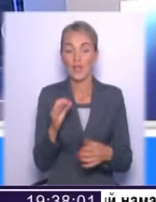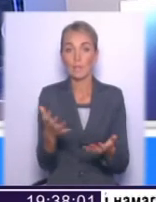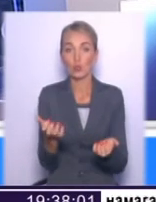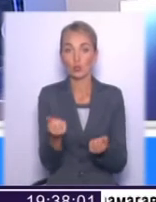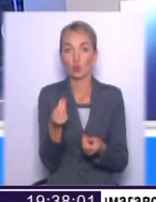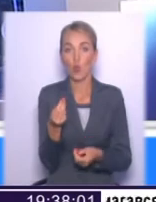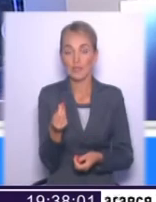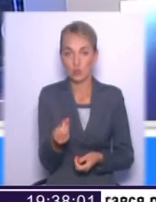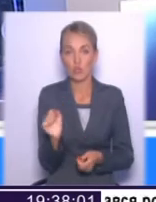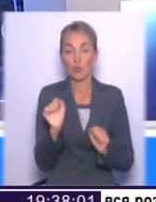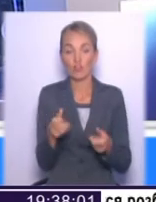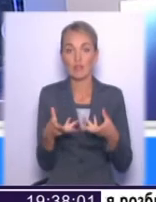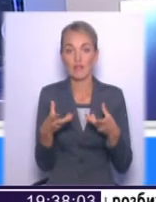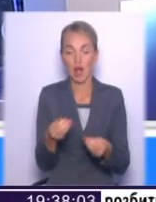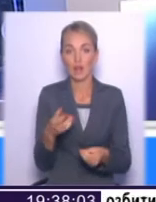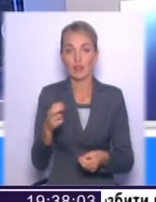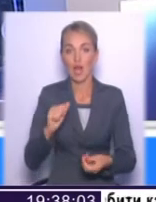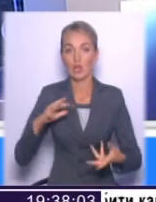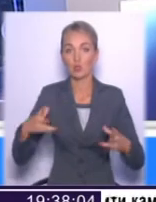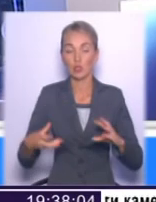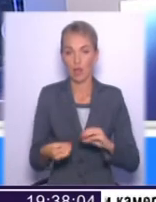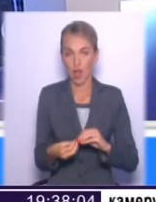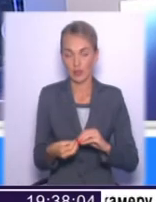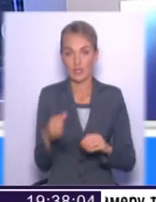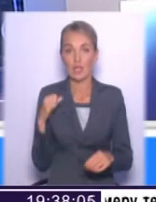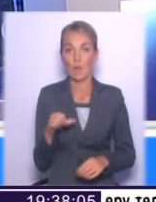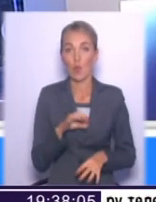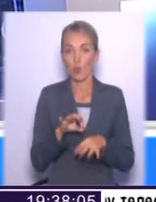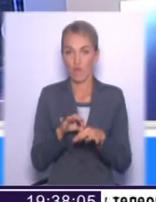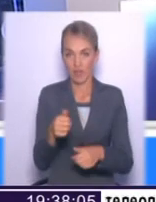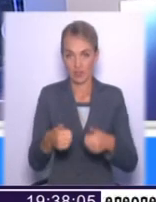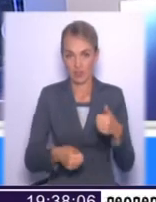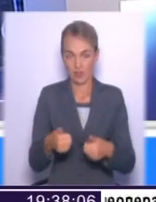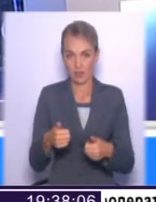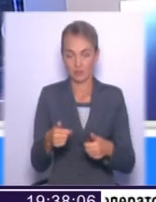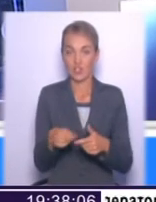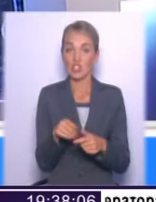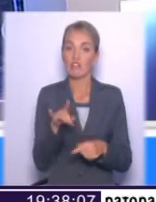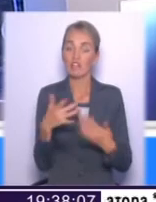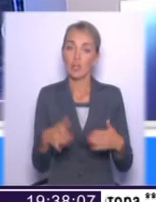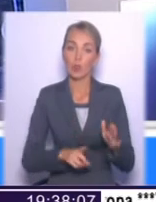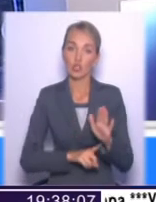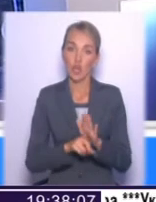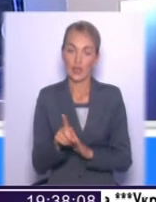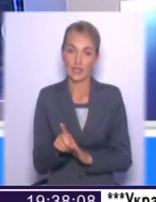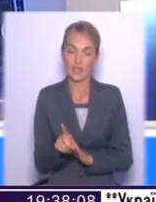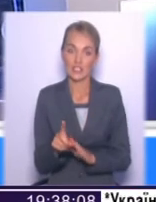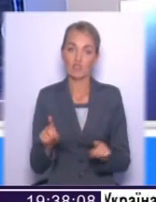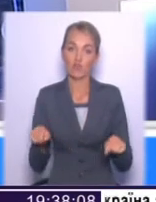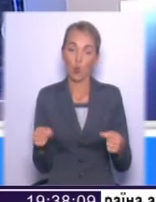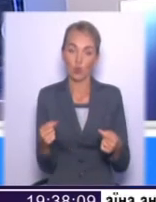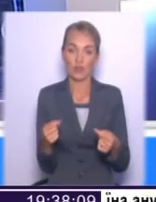вони можуть впливати на результати самого проведення. Чи ви вже почали